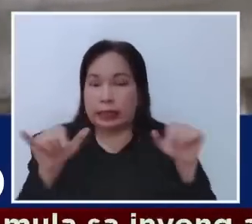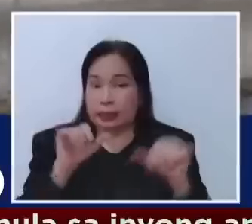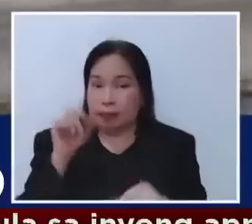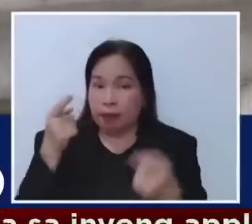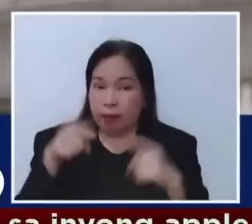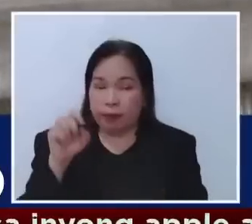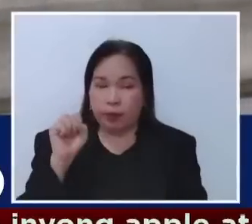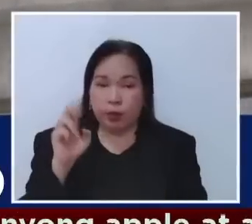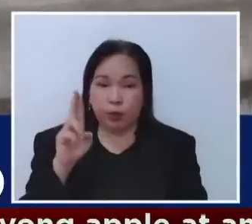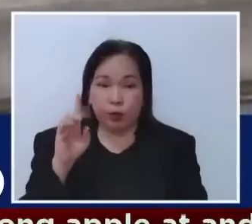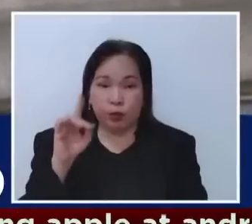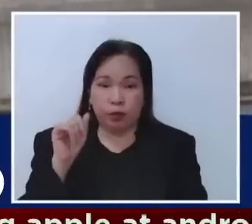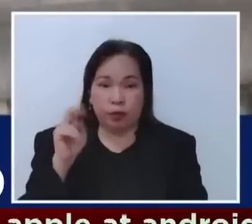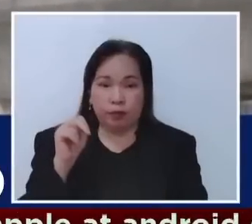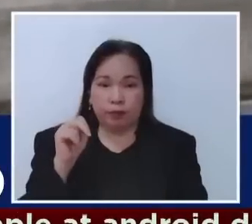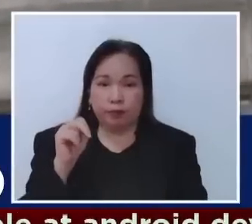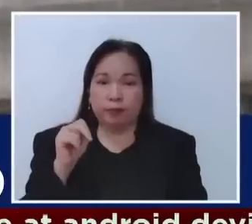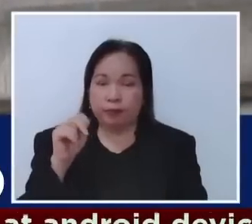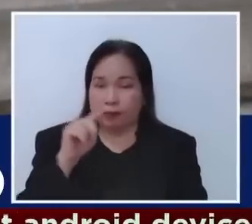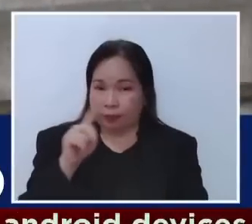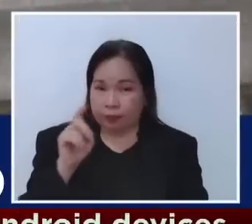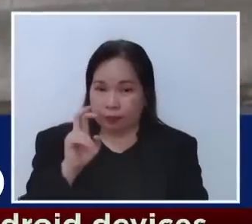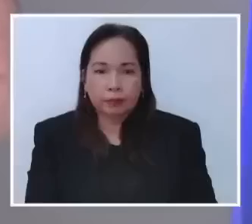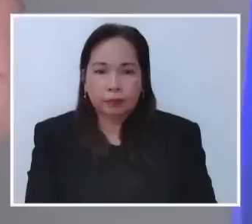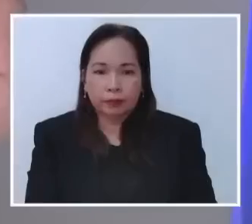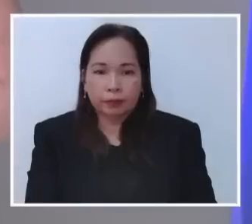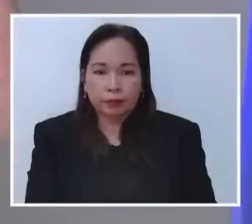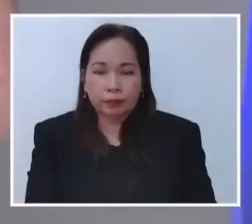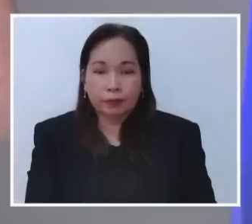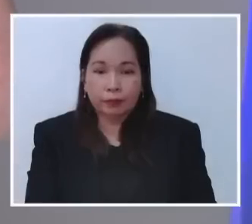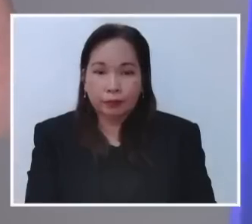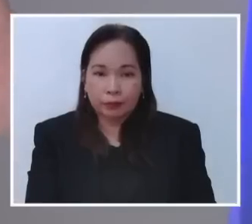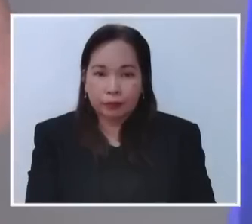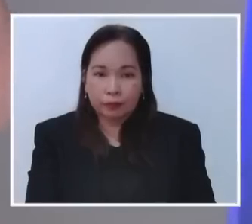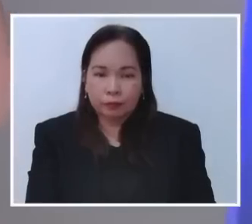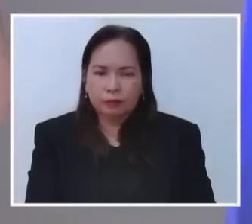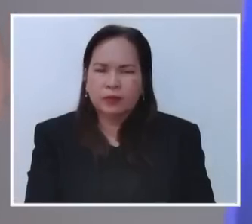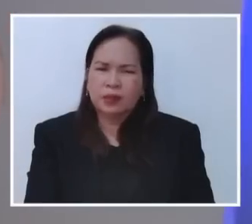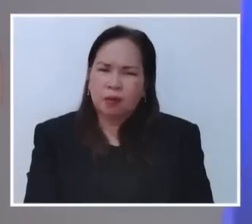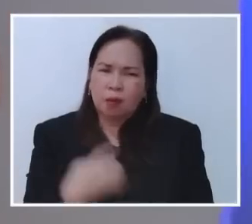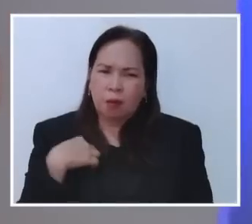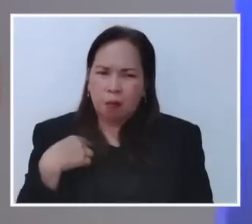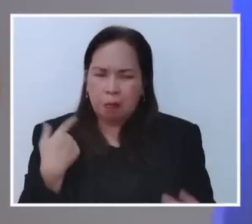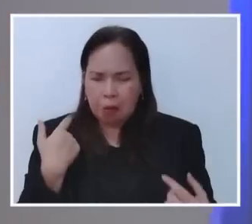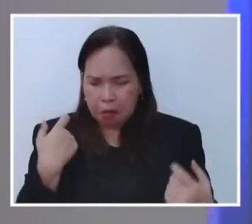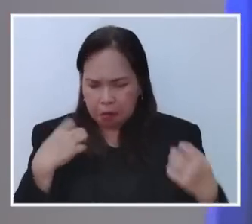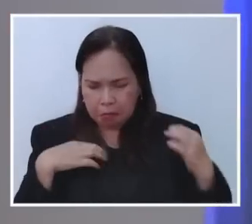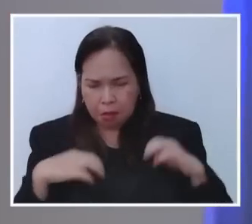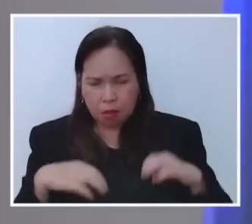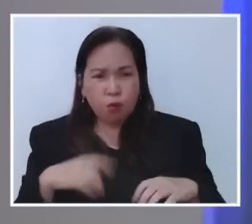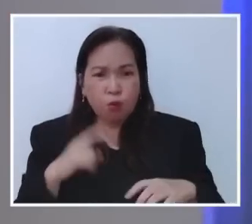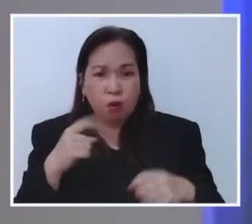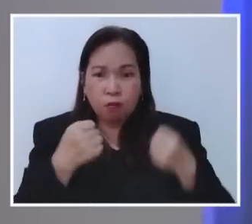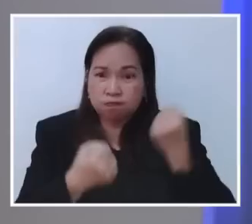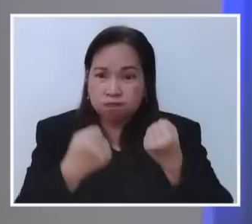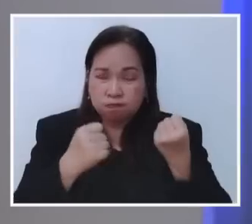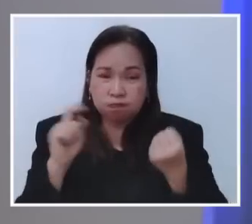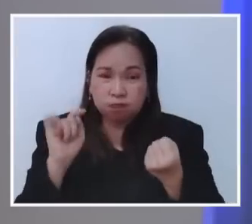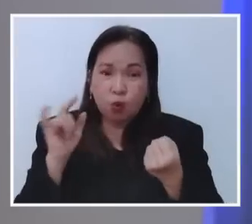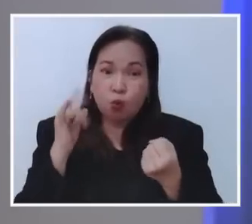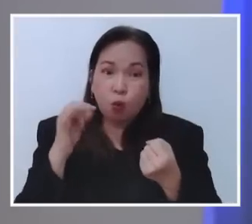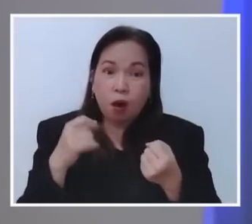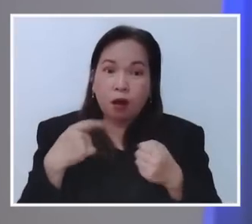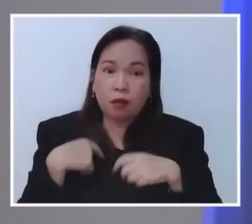Zen Hernandez, ABS-CBN News. Sugatan ang isang taxi driver matapos barilin ng